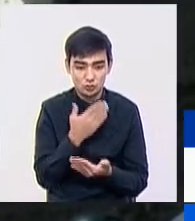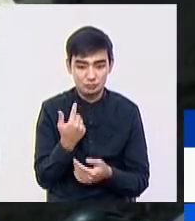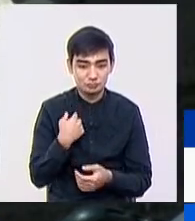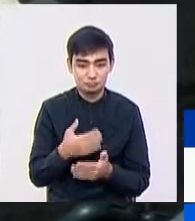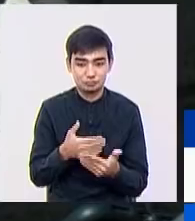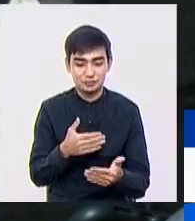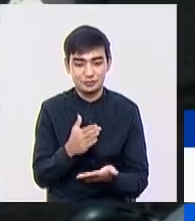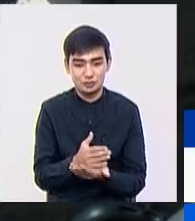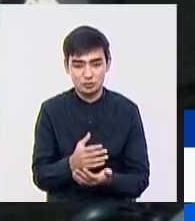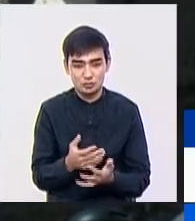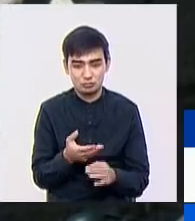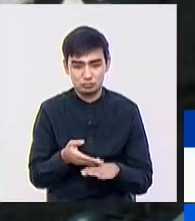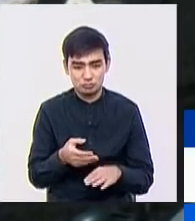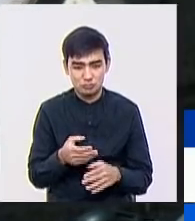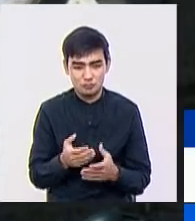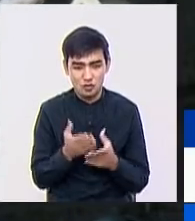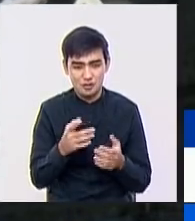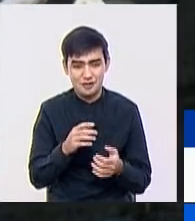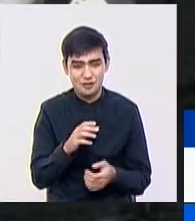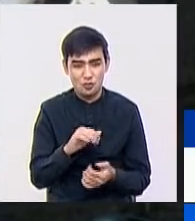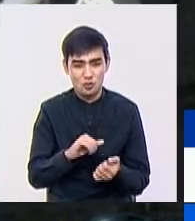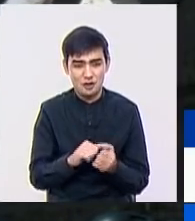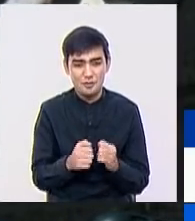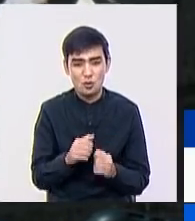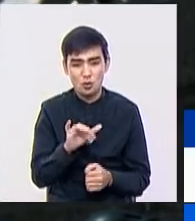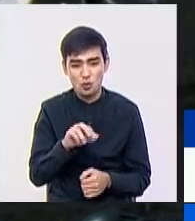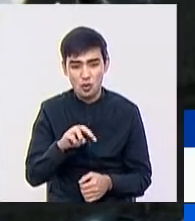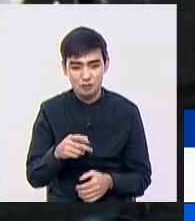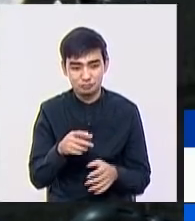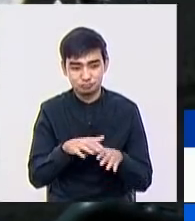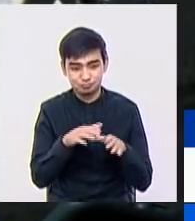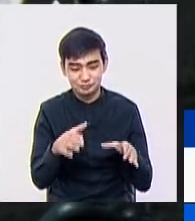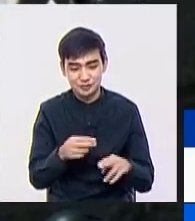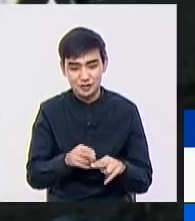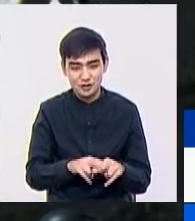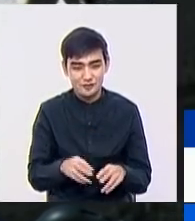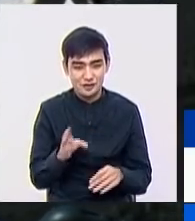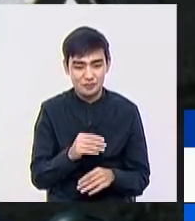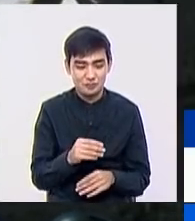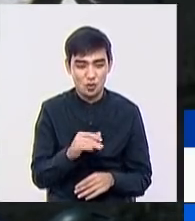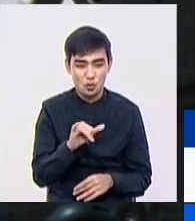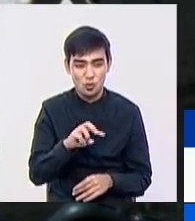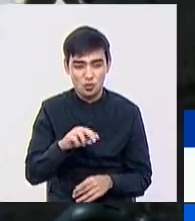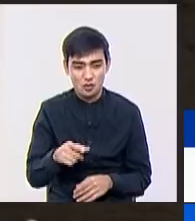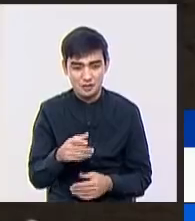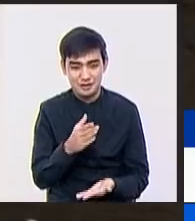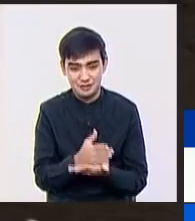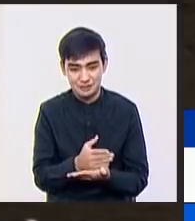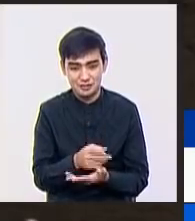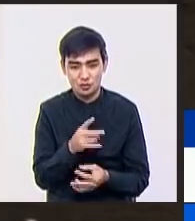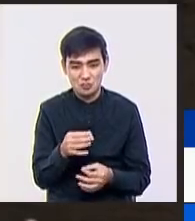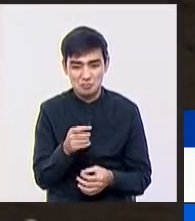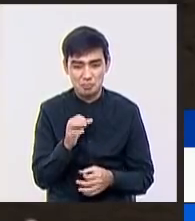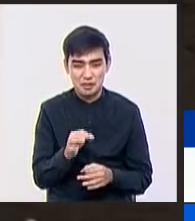стоят куча груды этого каменного угля, ну. Если всем не угодишь, но уголь-то в наличии-то имеется. На